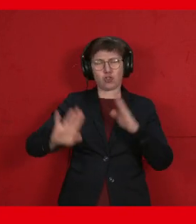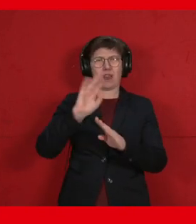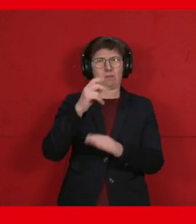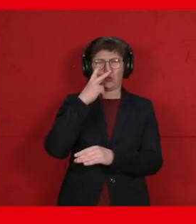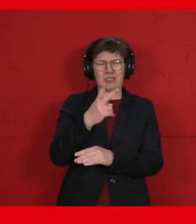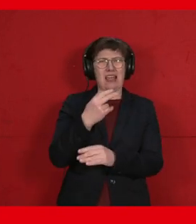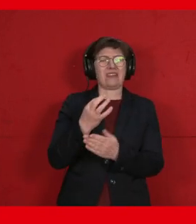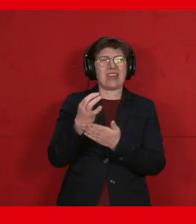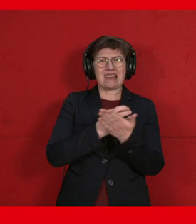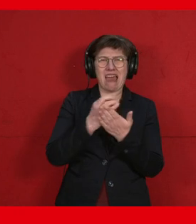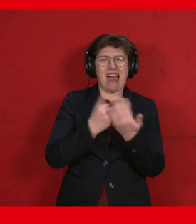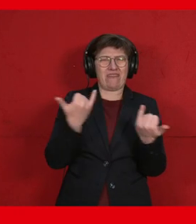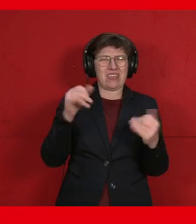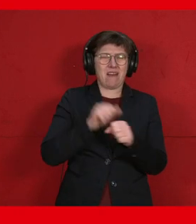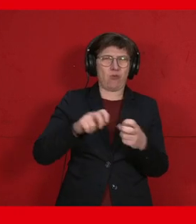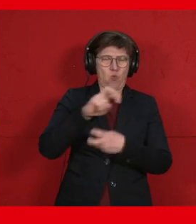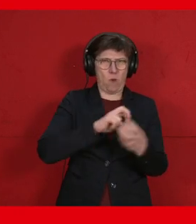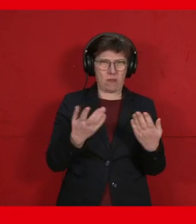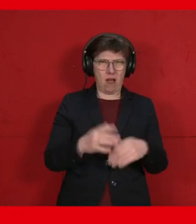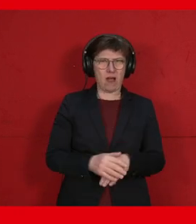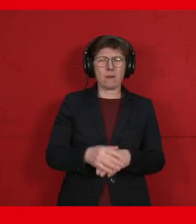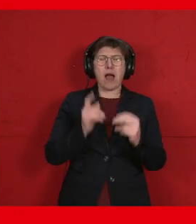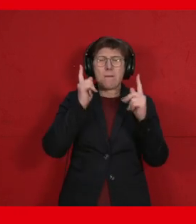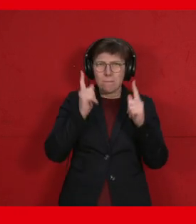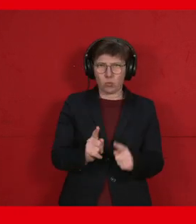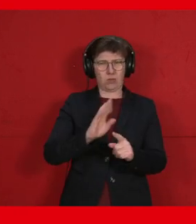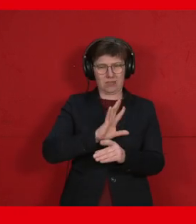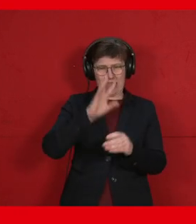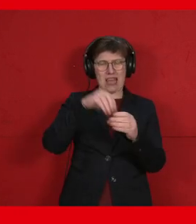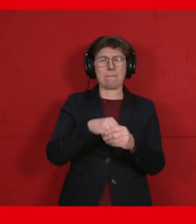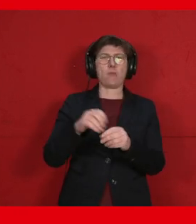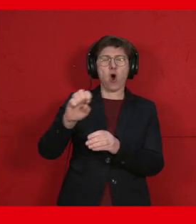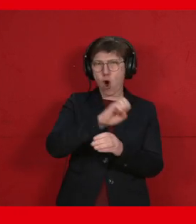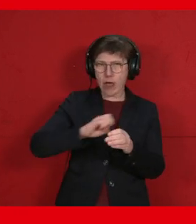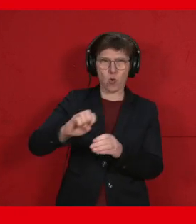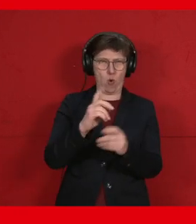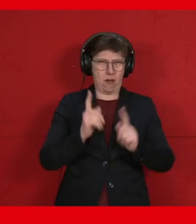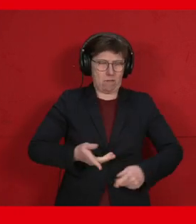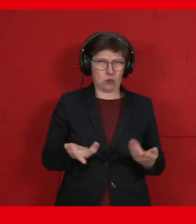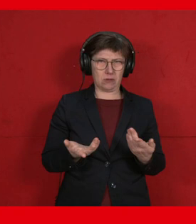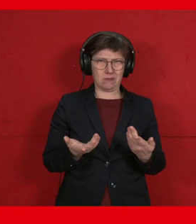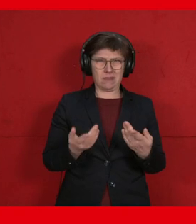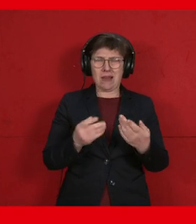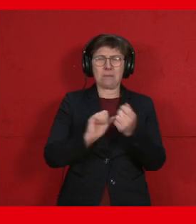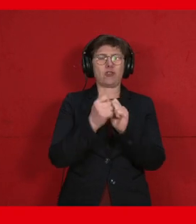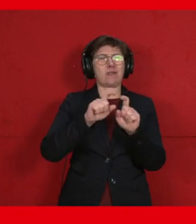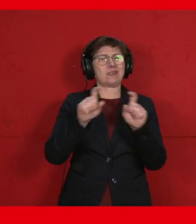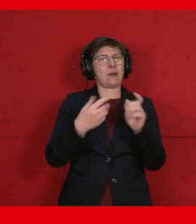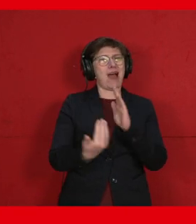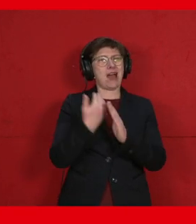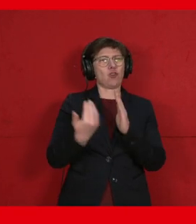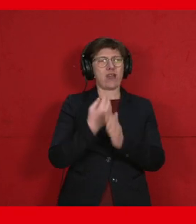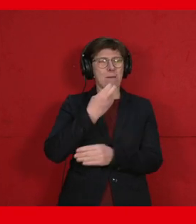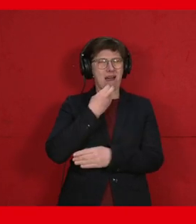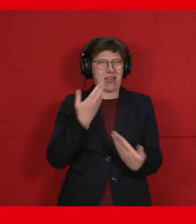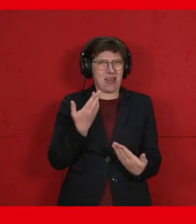müssen, wie wir im Kern so damit umgehen. Aber wir müssen es unbedingt einbetten in Europa. Ich glaube, gerade das Thema erneuerbare Energien,